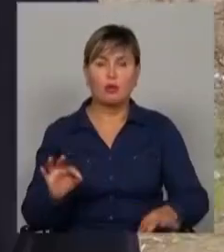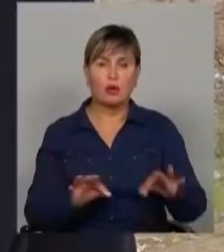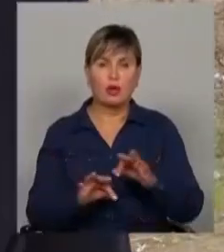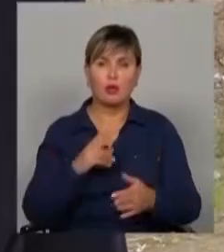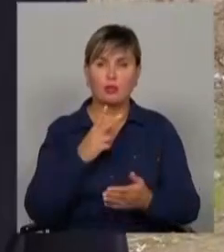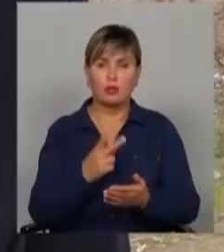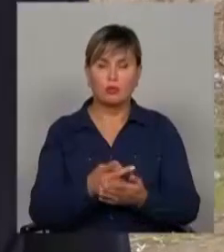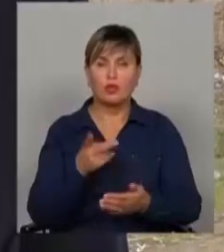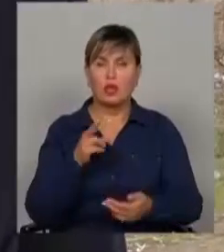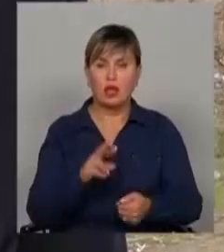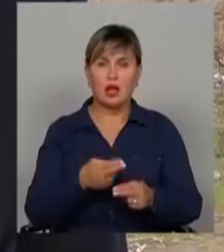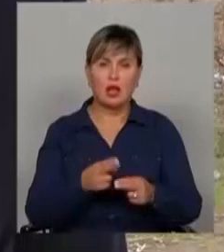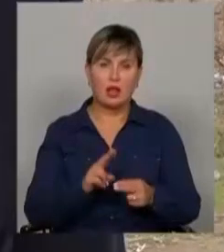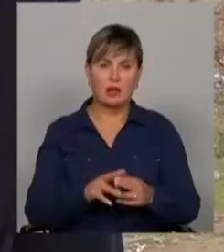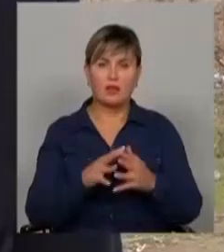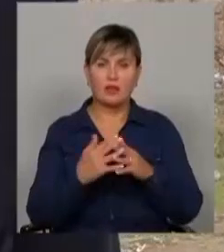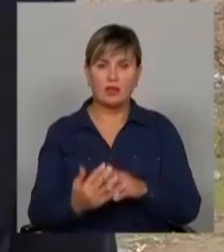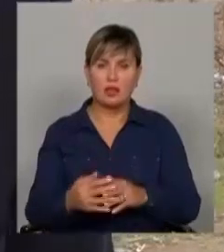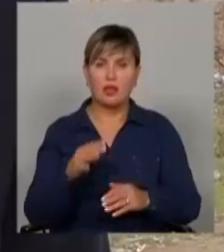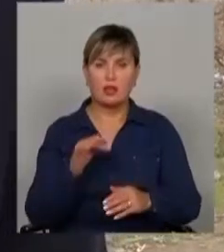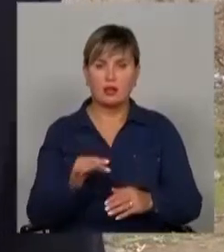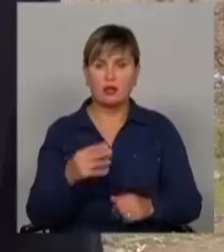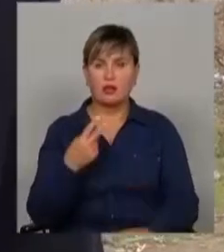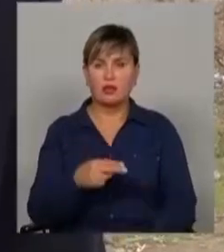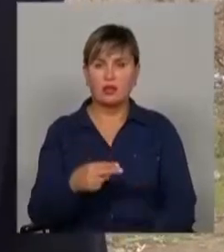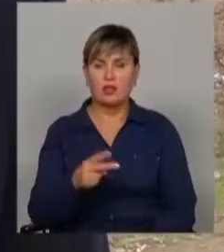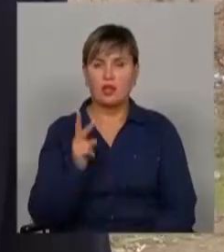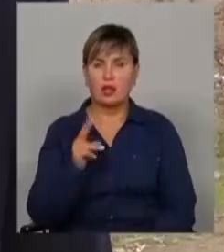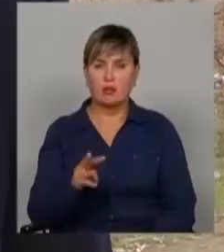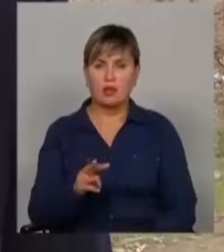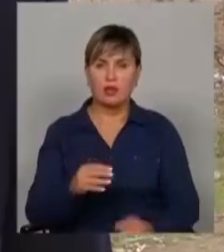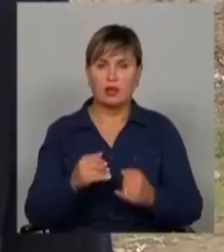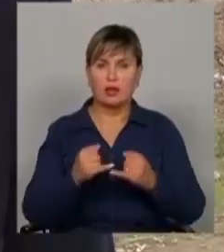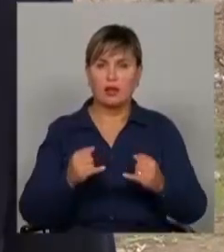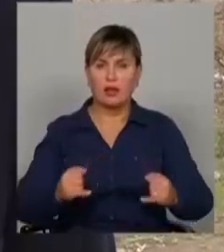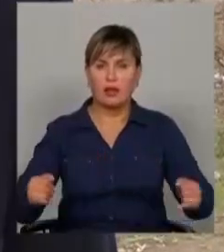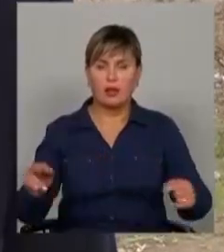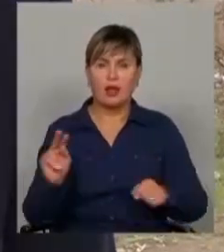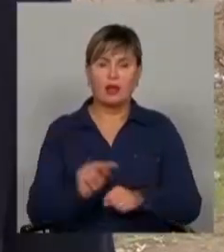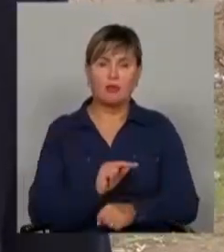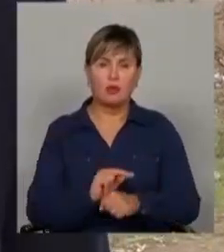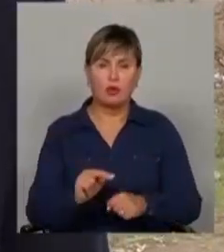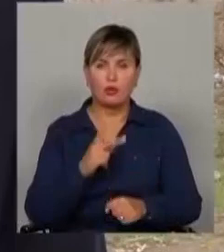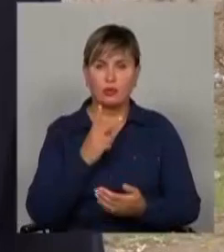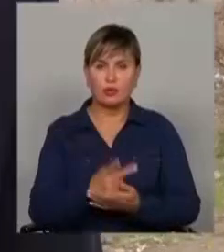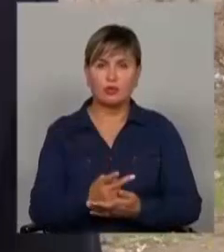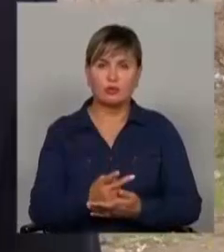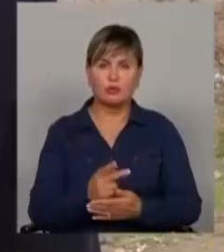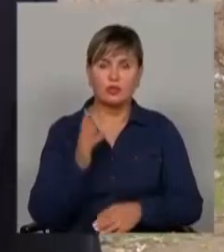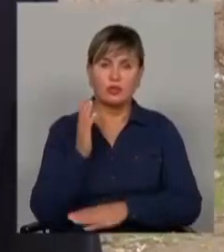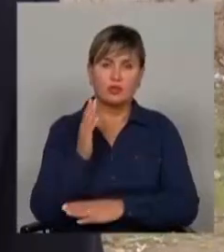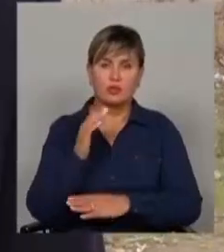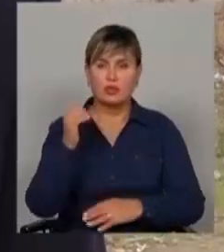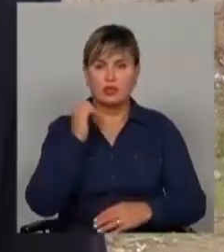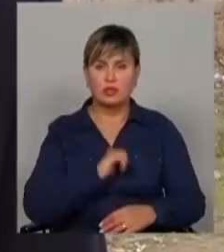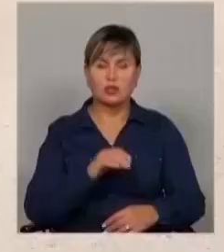предусмотрено именно для этого села ремонт 20 километров линии. Капитальный ремонт, предусматривающий замену деревянных старых